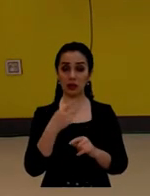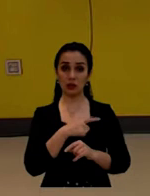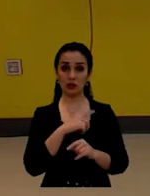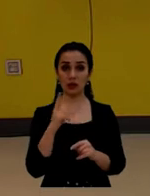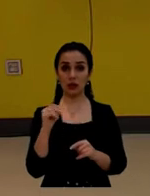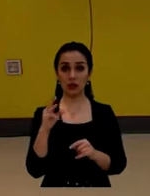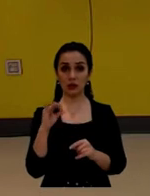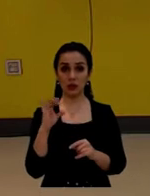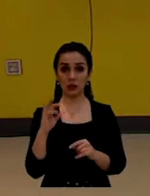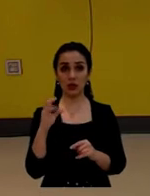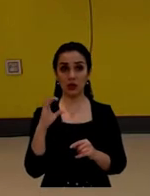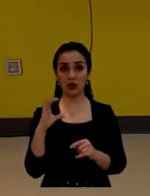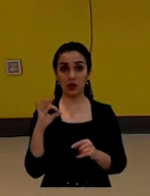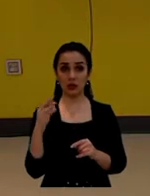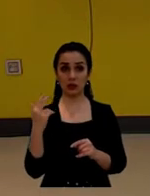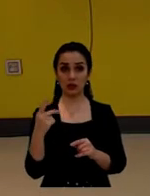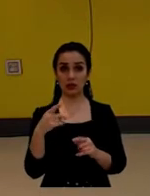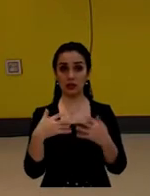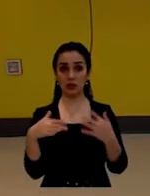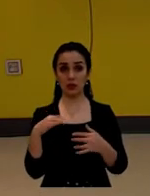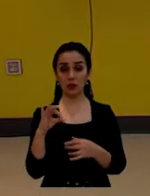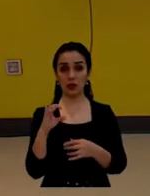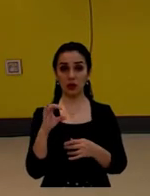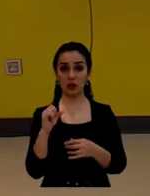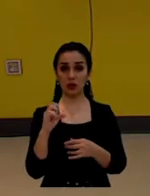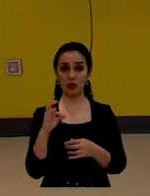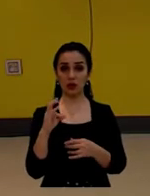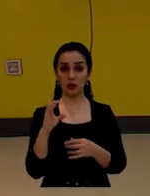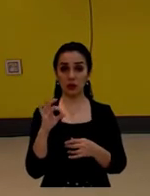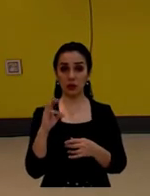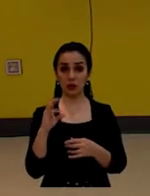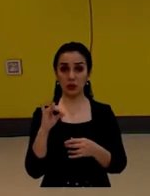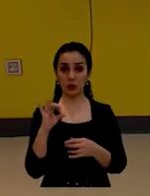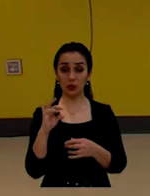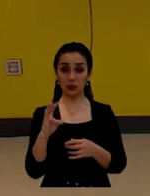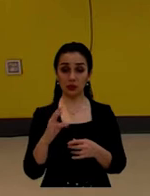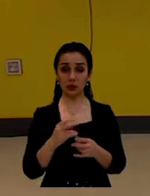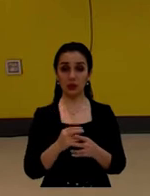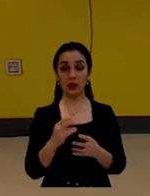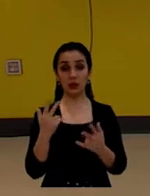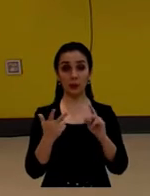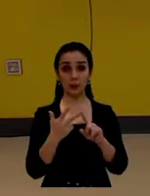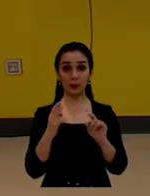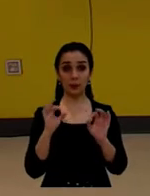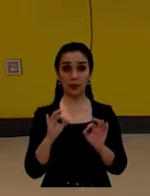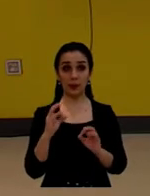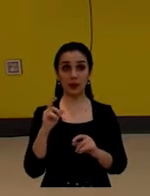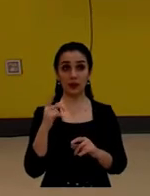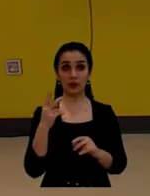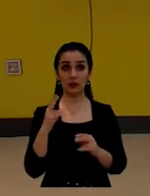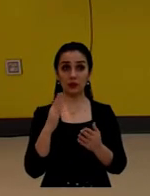катион и сотри слабой они он третье правило гидролиз соли